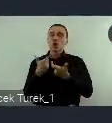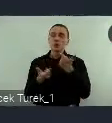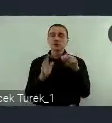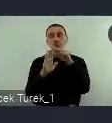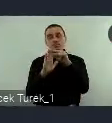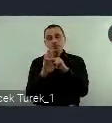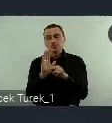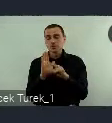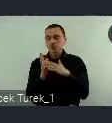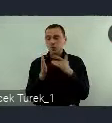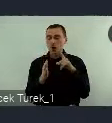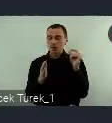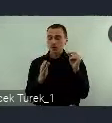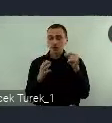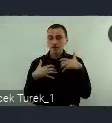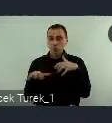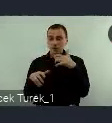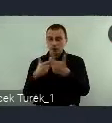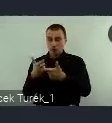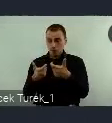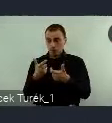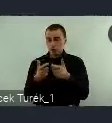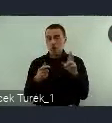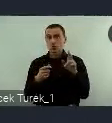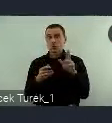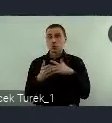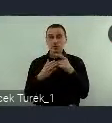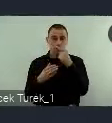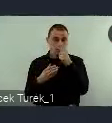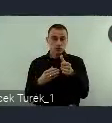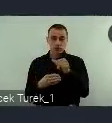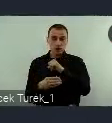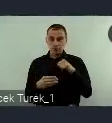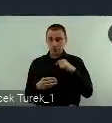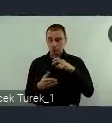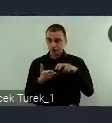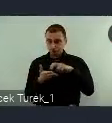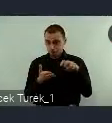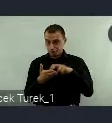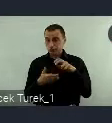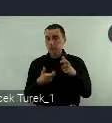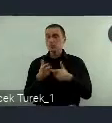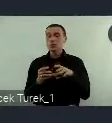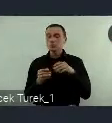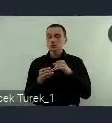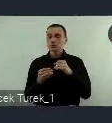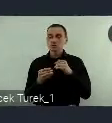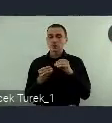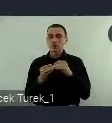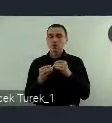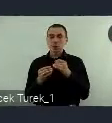sytuacji kiedy jest ewakuacja co robić z osobami mogącymi się poruszać samodzielnie Można się wspierać urządzeniami świat krzesłami